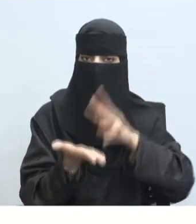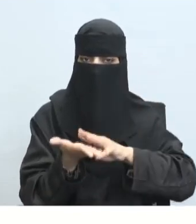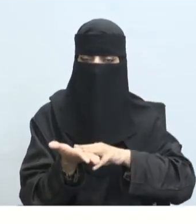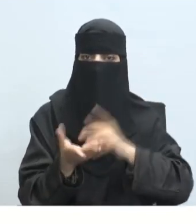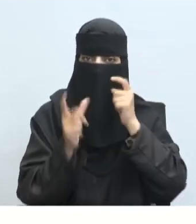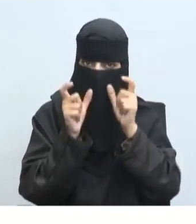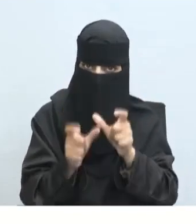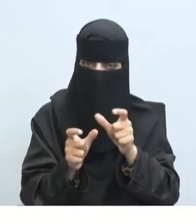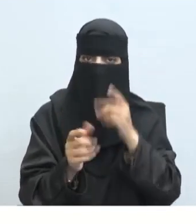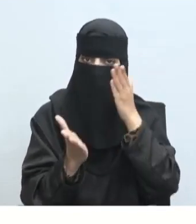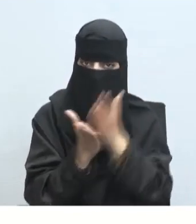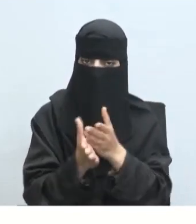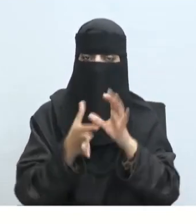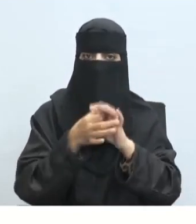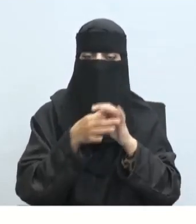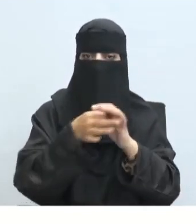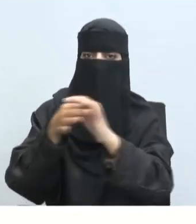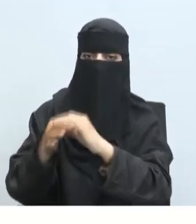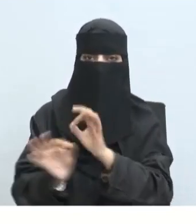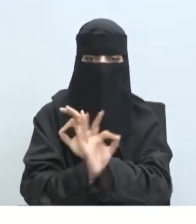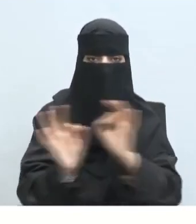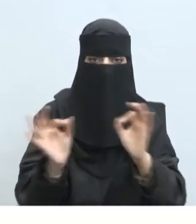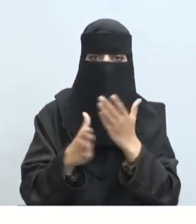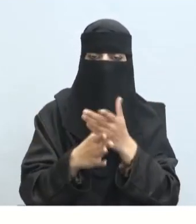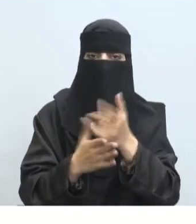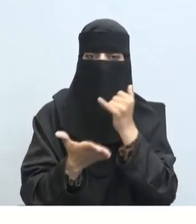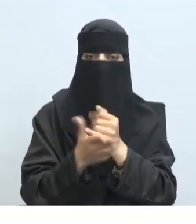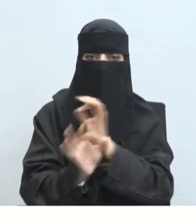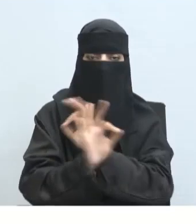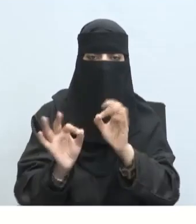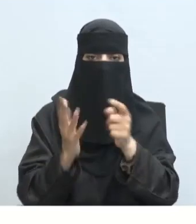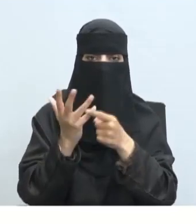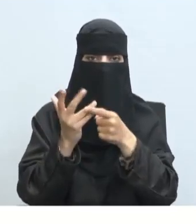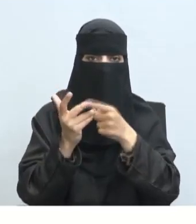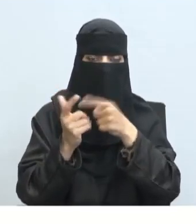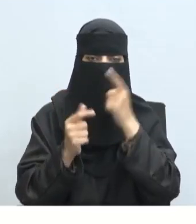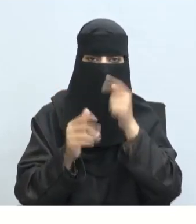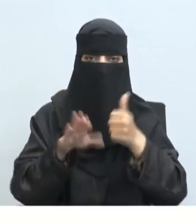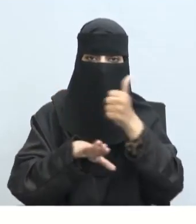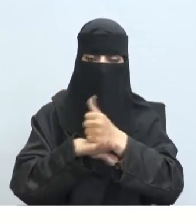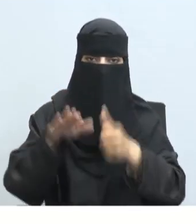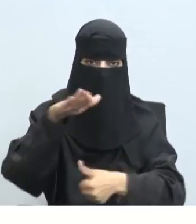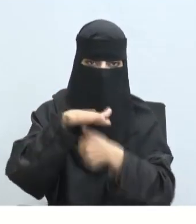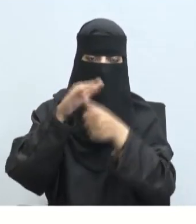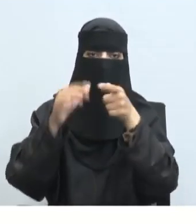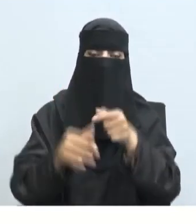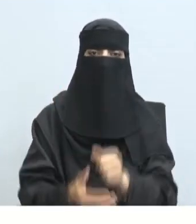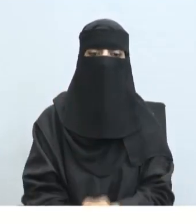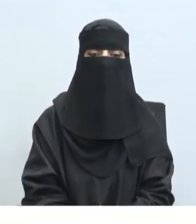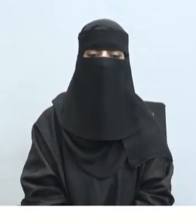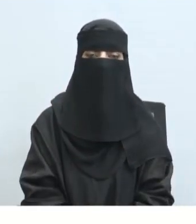لديه الحزم لديه الاتصال قادر على التواصل مع الجميع وبالتالي هي الكفايات المهمه لكي يصبح رئيس لاداره